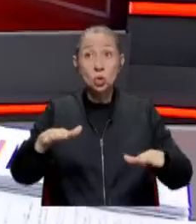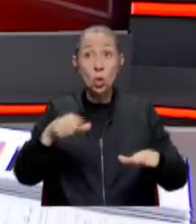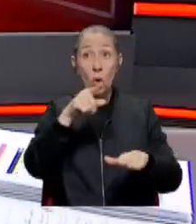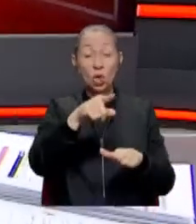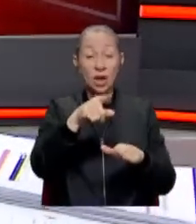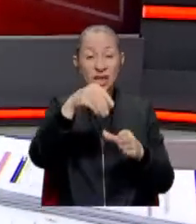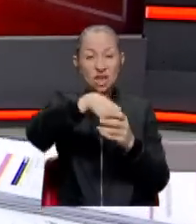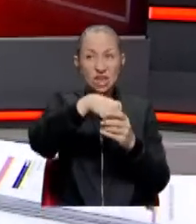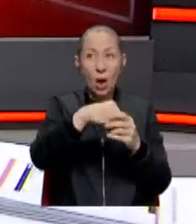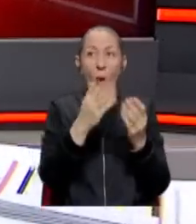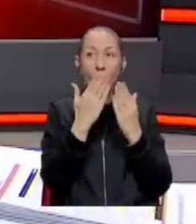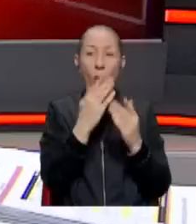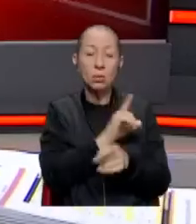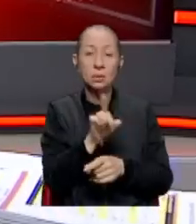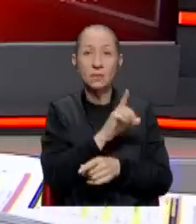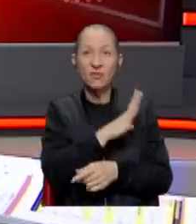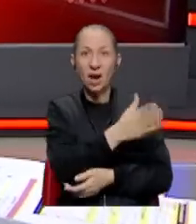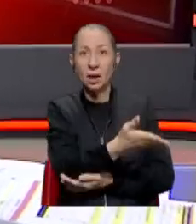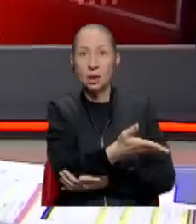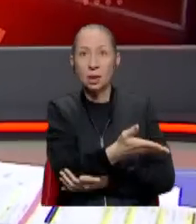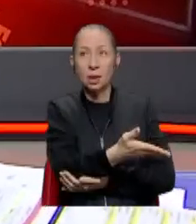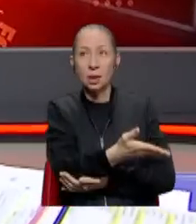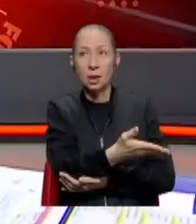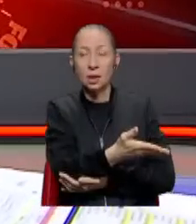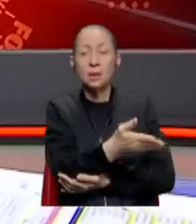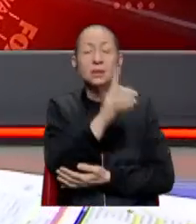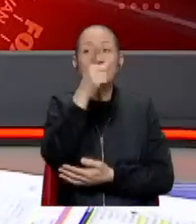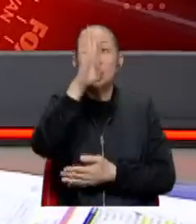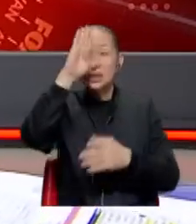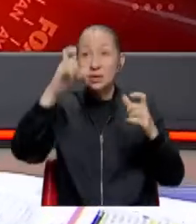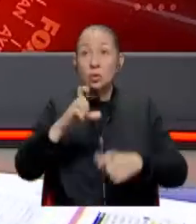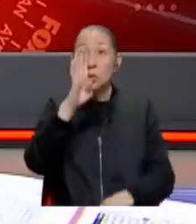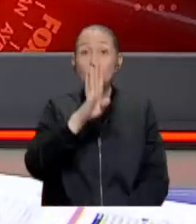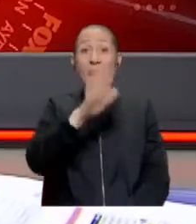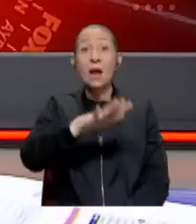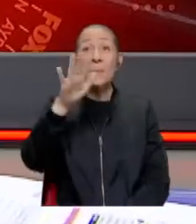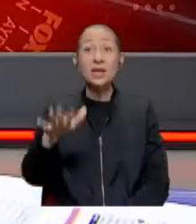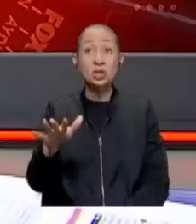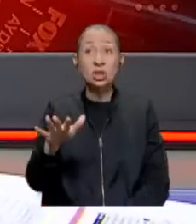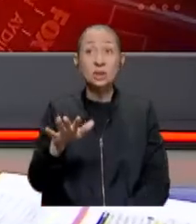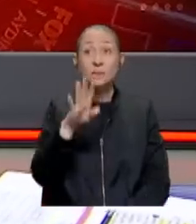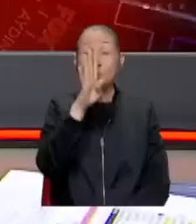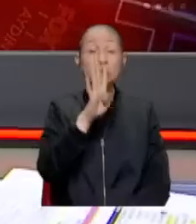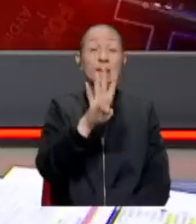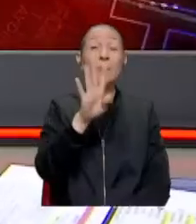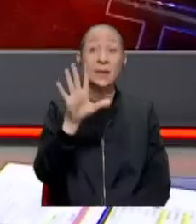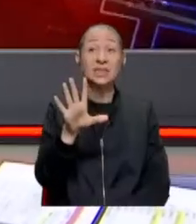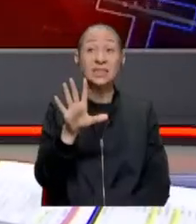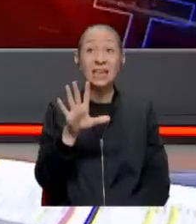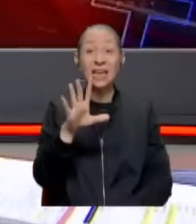onların etki alanında sadece İstanbul'da 455 445